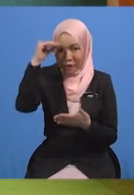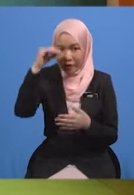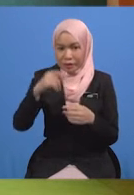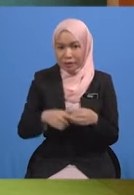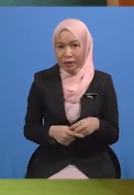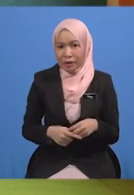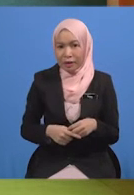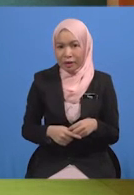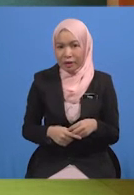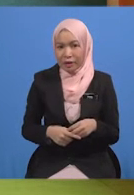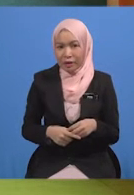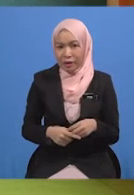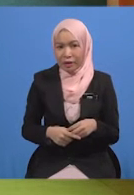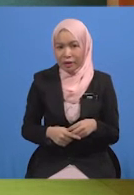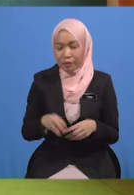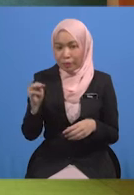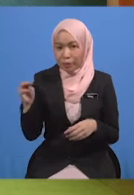kita pada hari ini,